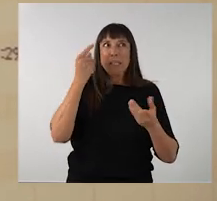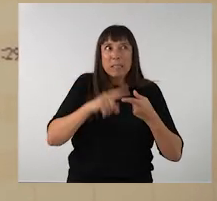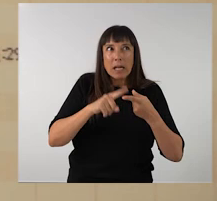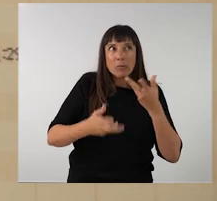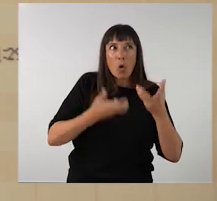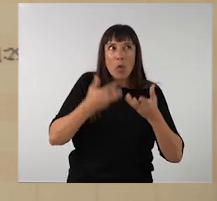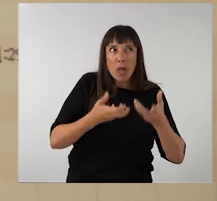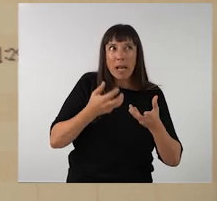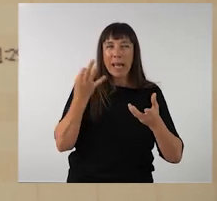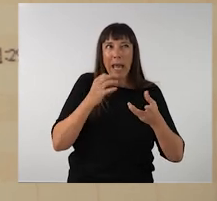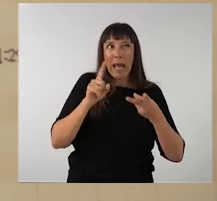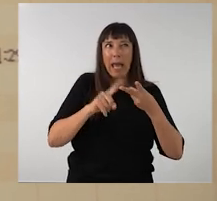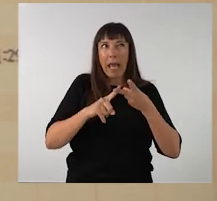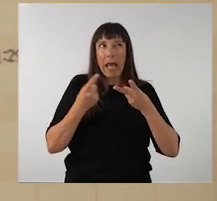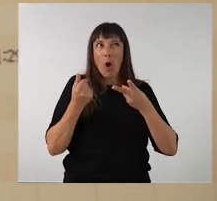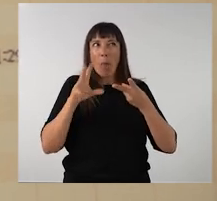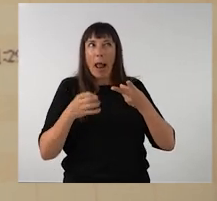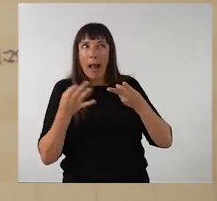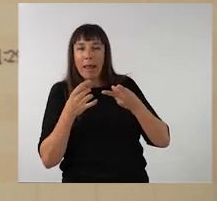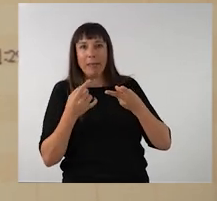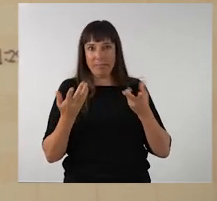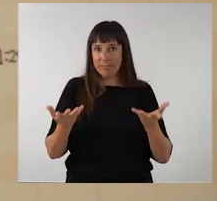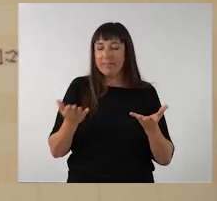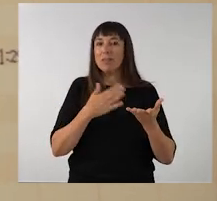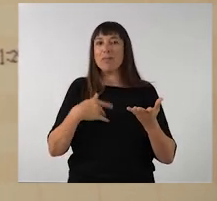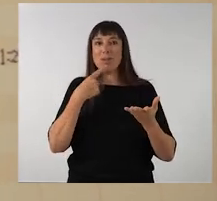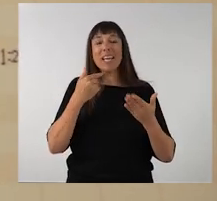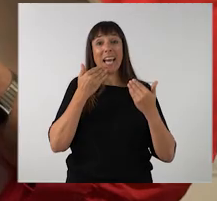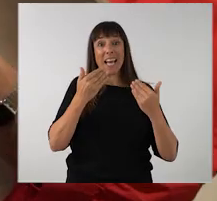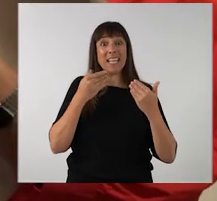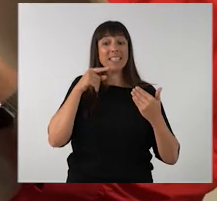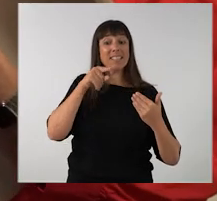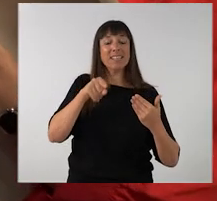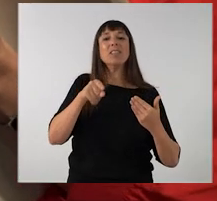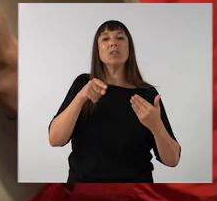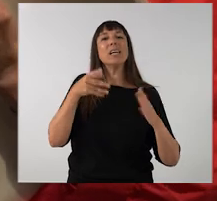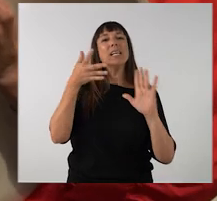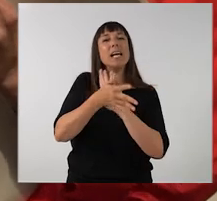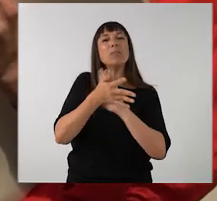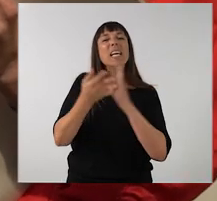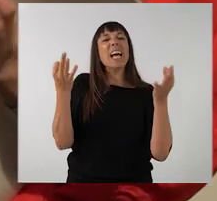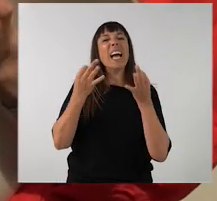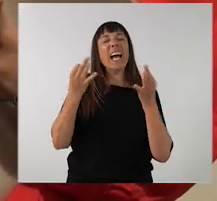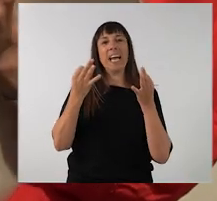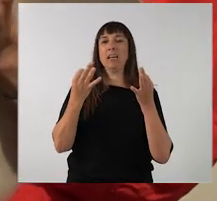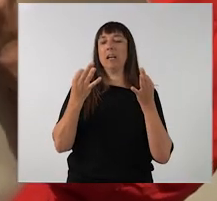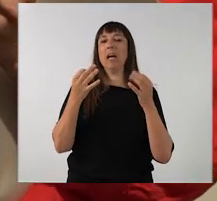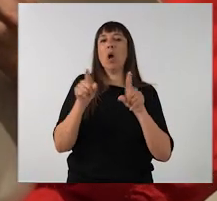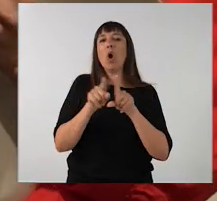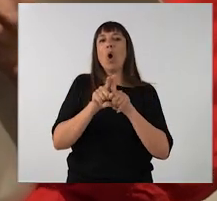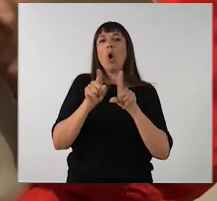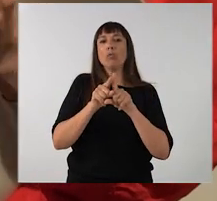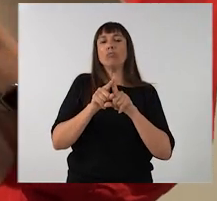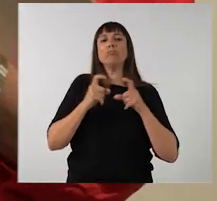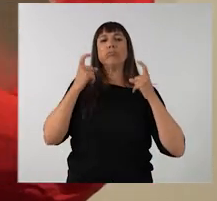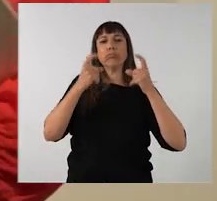doncs, que has de fer el dinar o que falta això, o que, etcètera, etcètera, i que a través d'aquest relat parlessin també d'aquestes